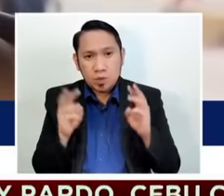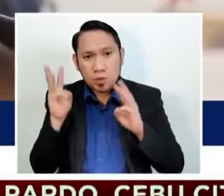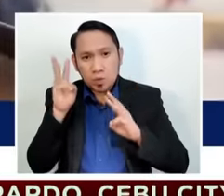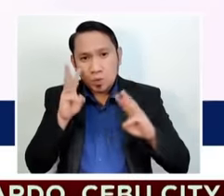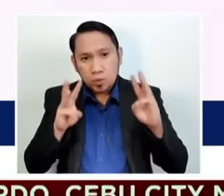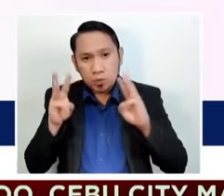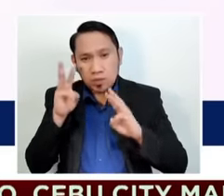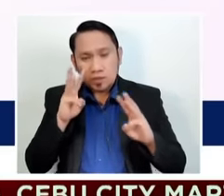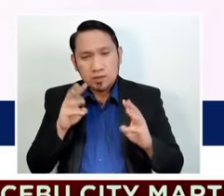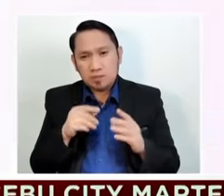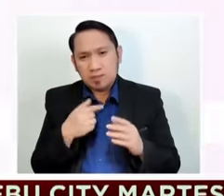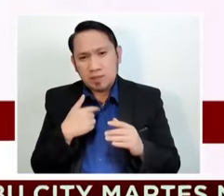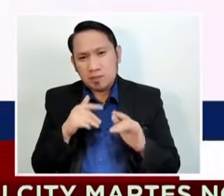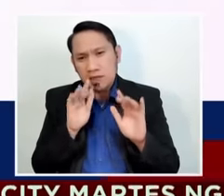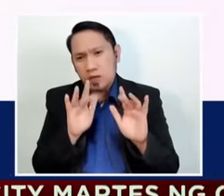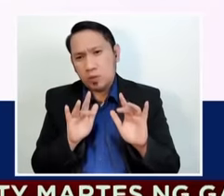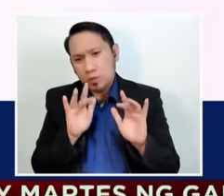Nag-awa ako.